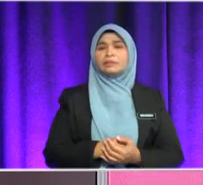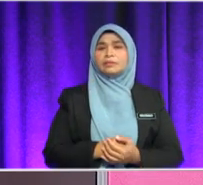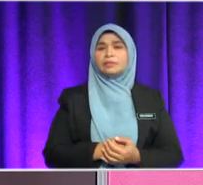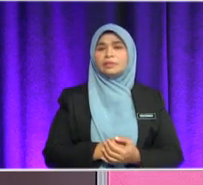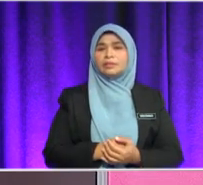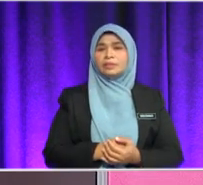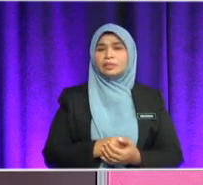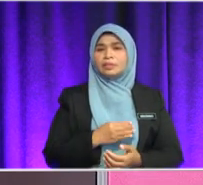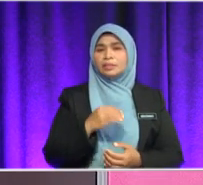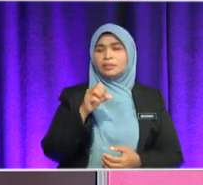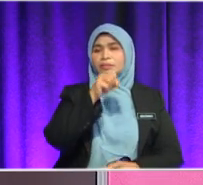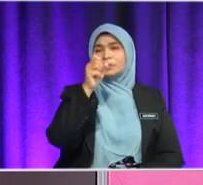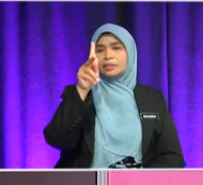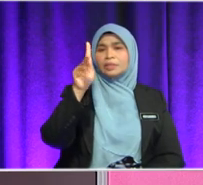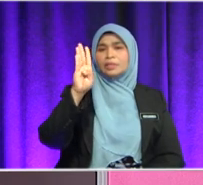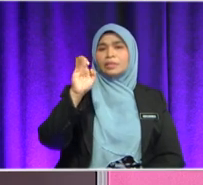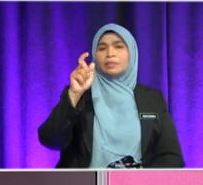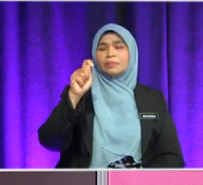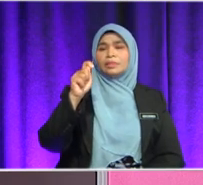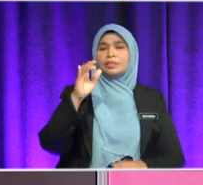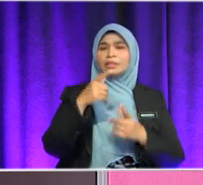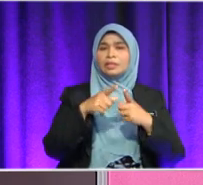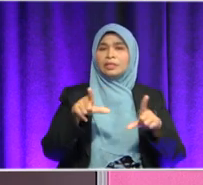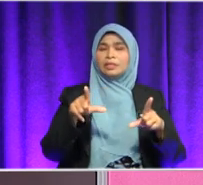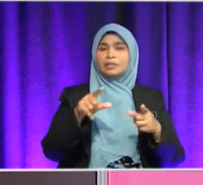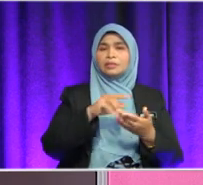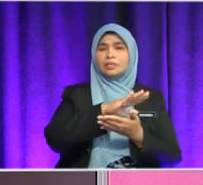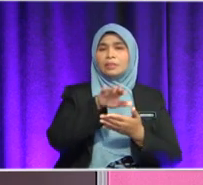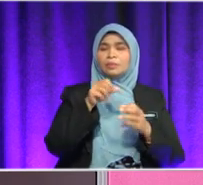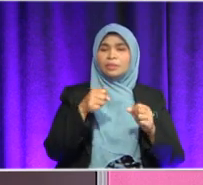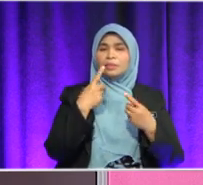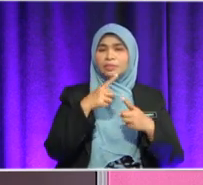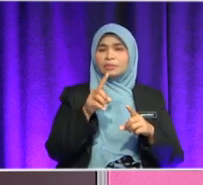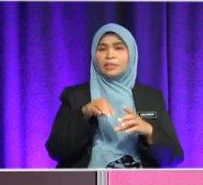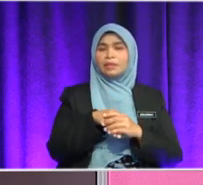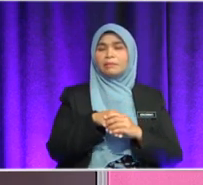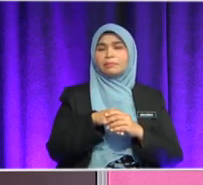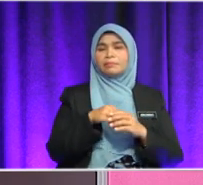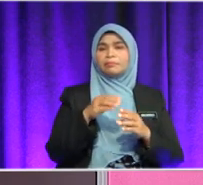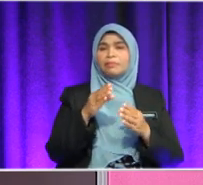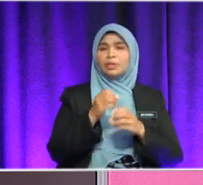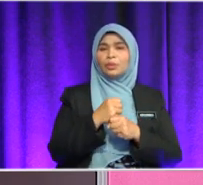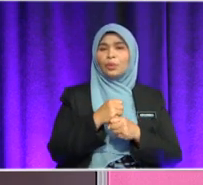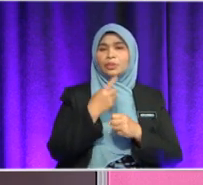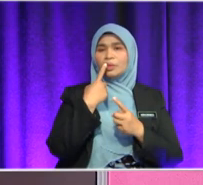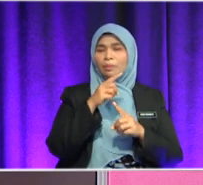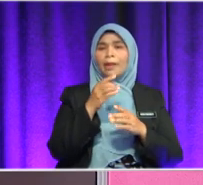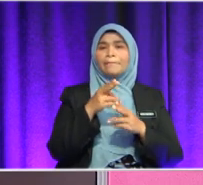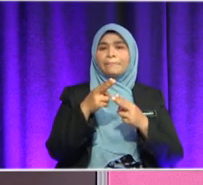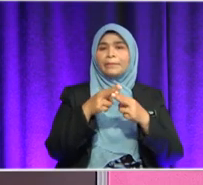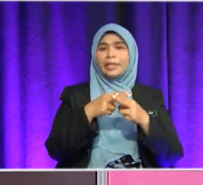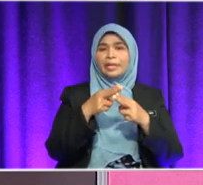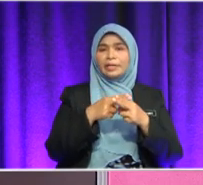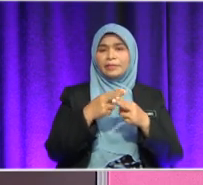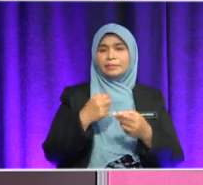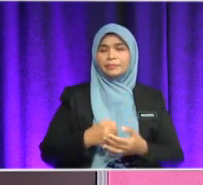jawaban ini yang lain semua jawab dalam bentuk poin anak semua yang ada dalam Google dan di